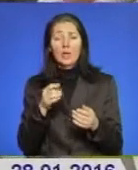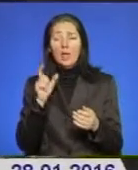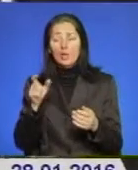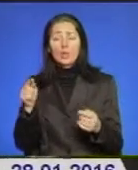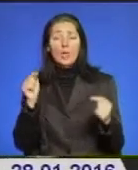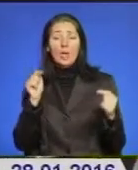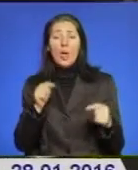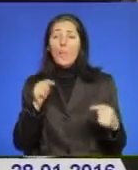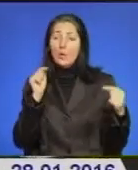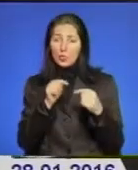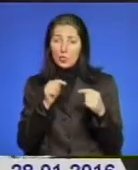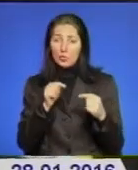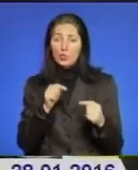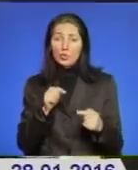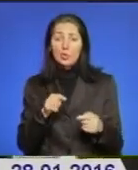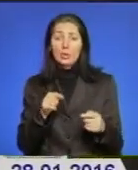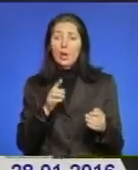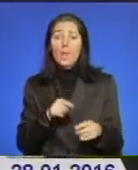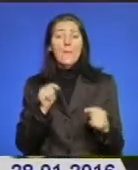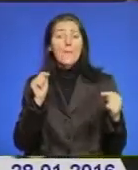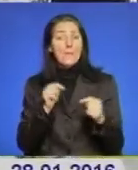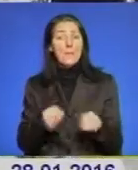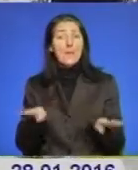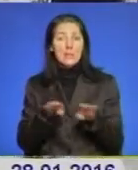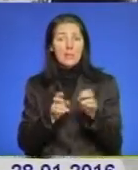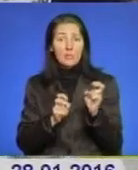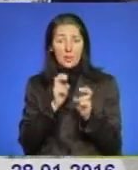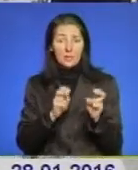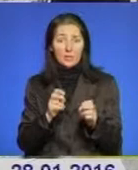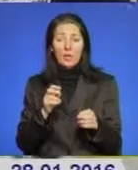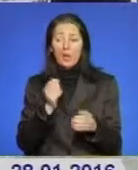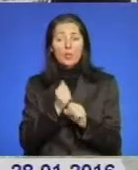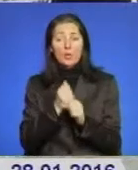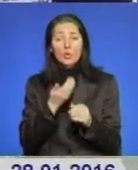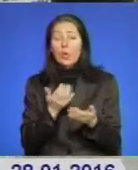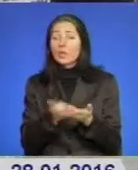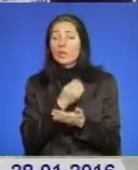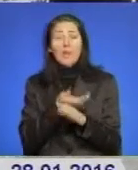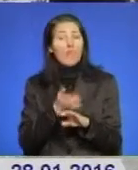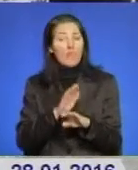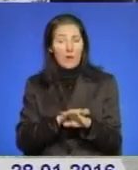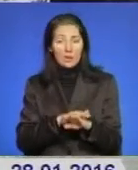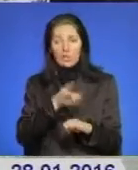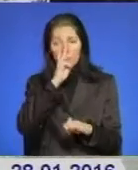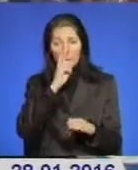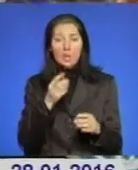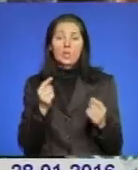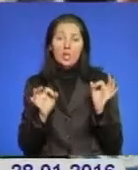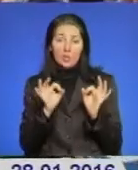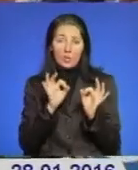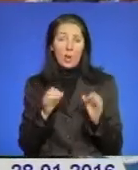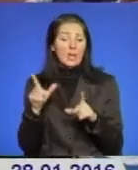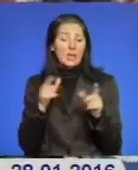підприємства, адже іншу роботу зараз знайти вкрай важко, заробітна плата влаштовує і виїжджати за кордон вони не збираються.